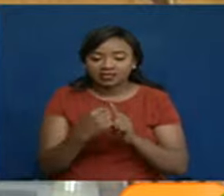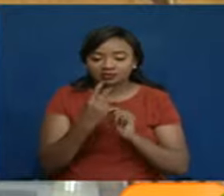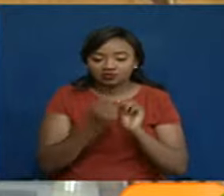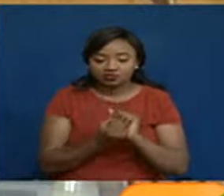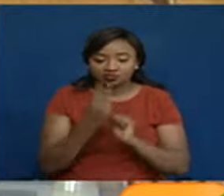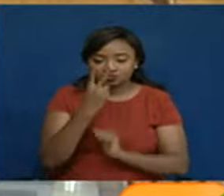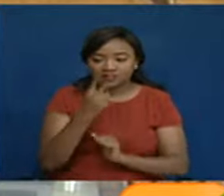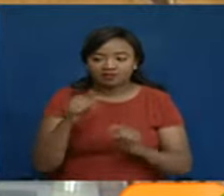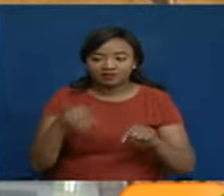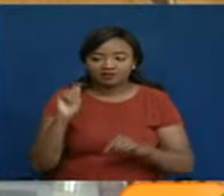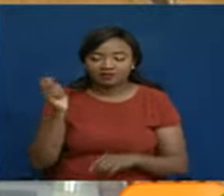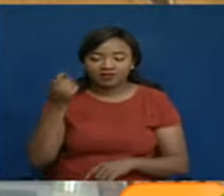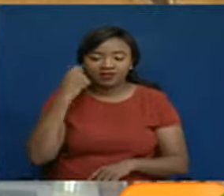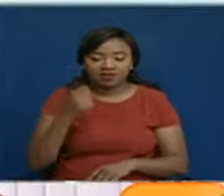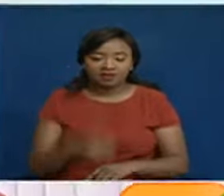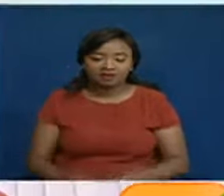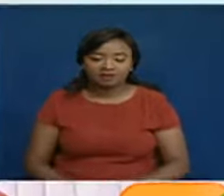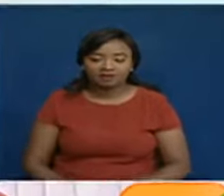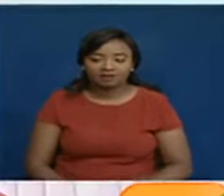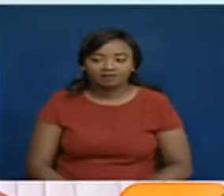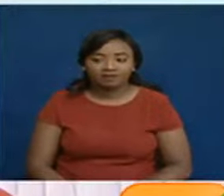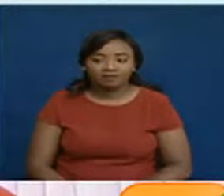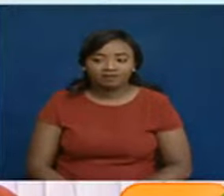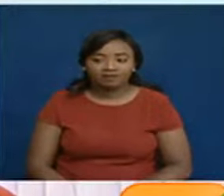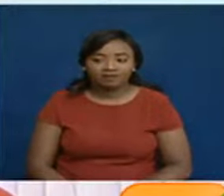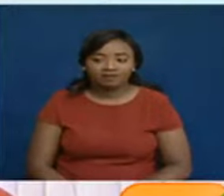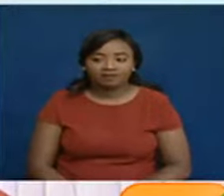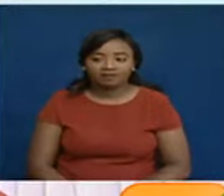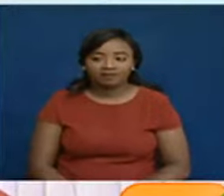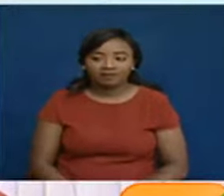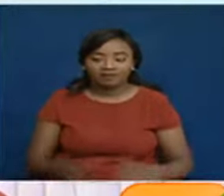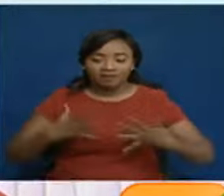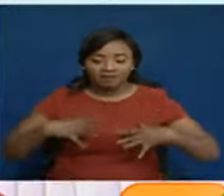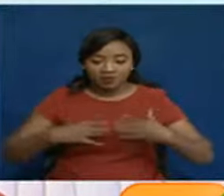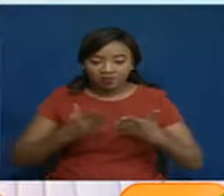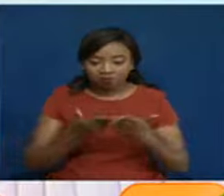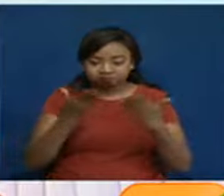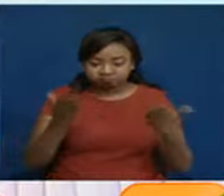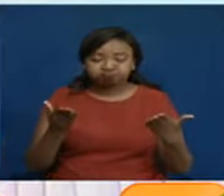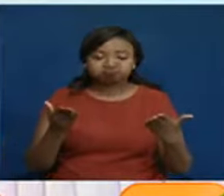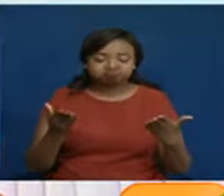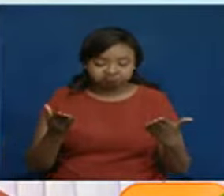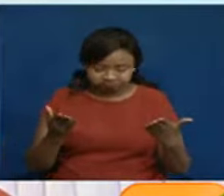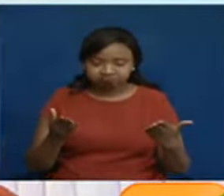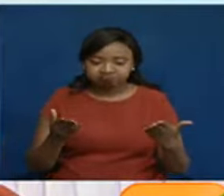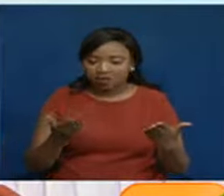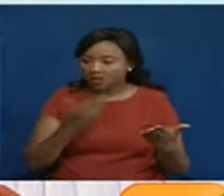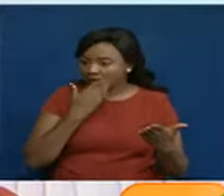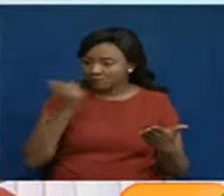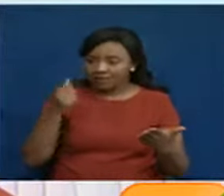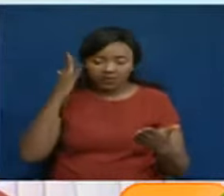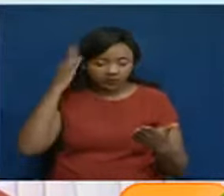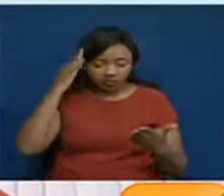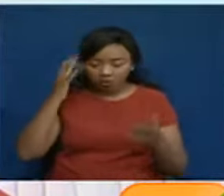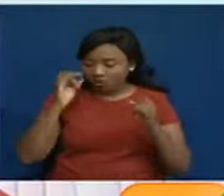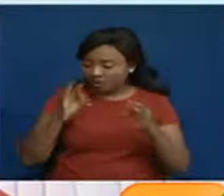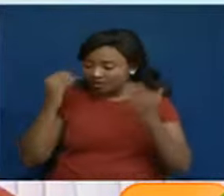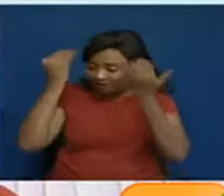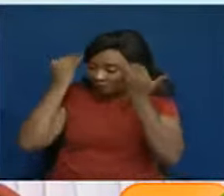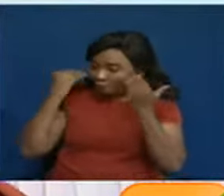hapa nchini Kenya. That the people should be the best critics. When the judiciary does